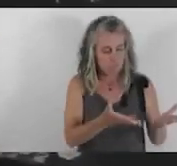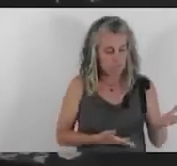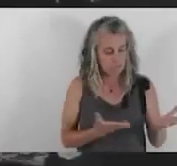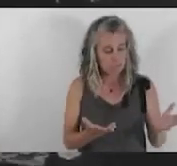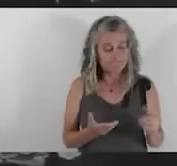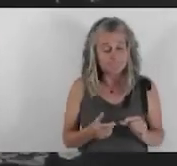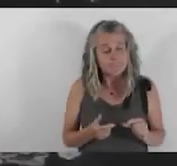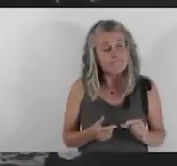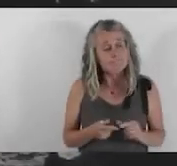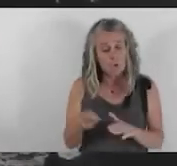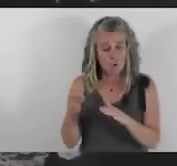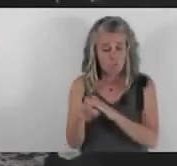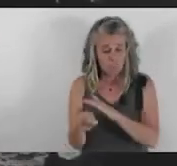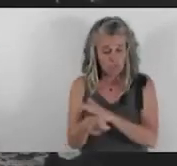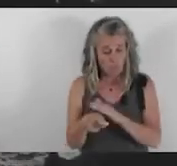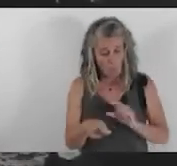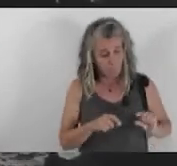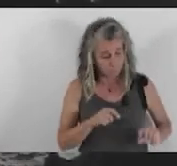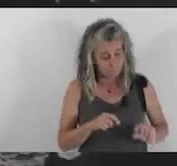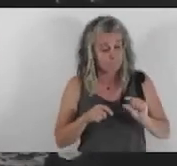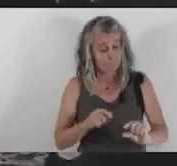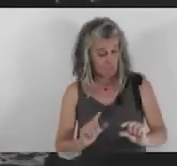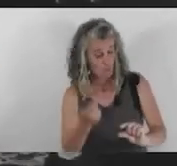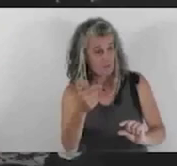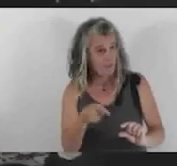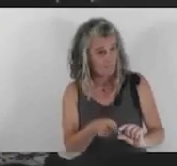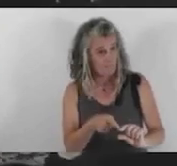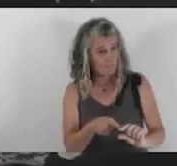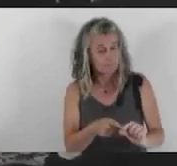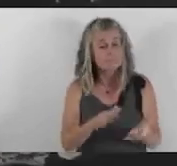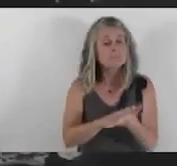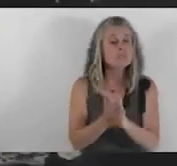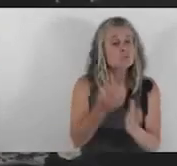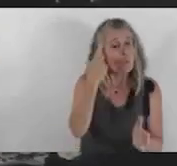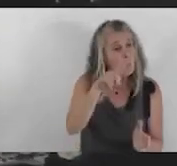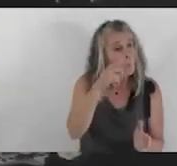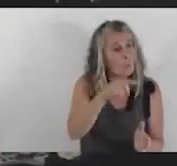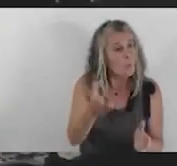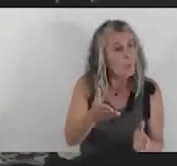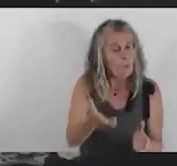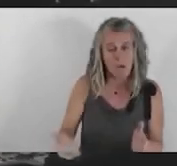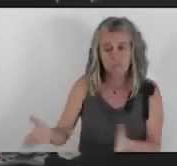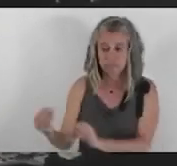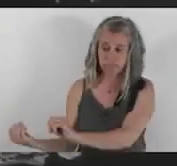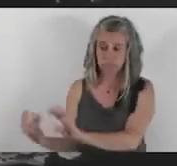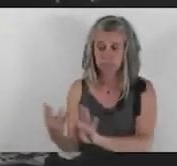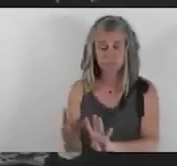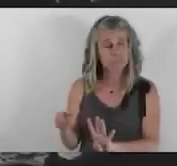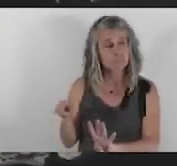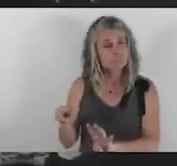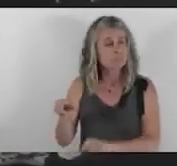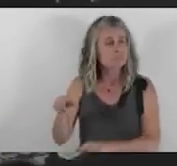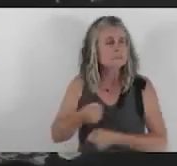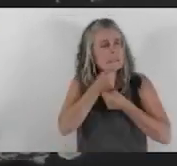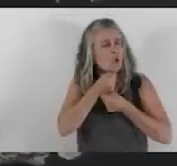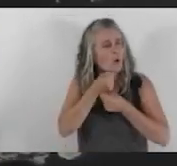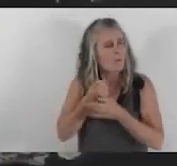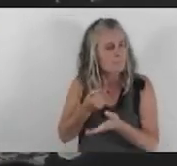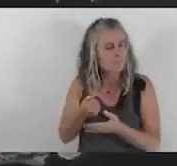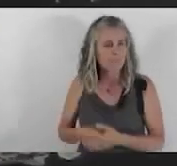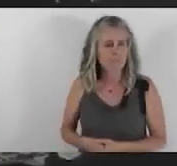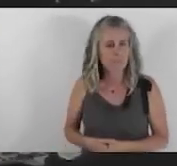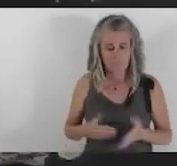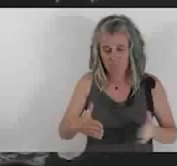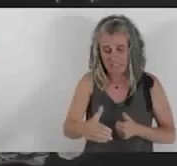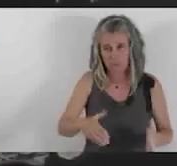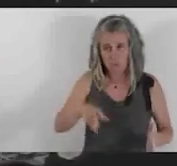subventions à des associations œuvrant en faveur des seniors. Et pour ce qui nous concerne, dans notre secteur, c'est l'œuvre Timon